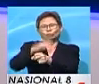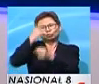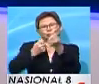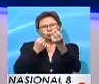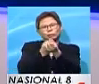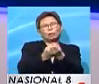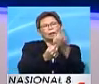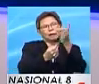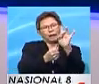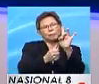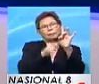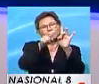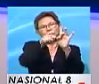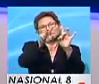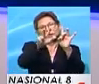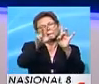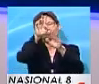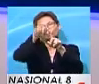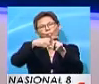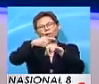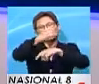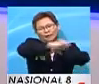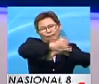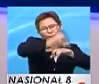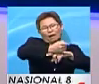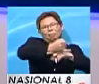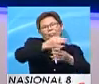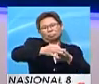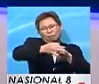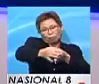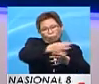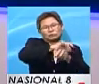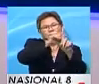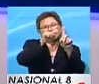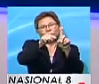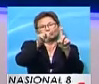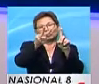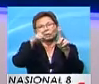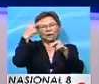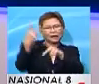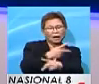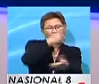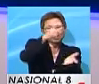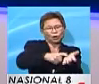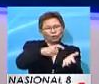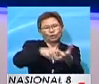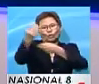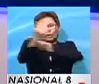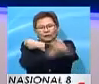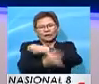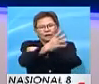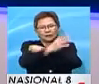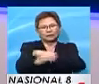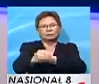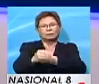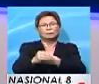membiayai 8.3 bulan import tertangguh dan 1.2 kali Hara